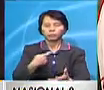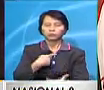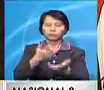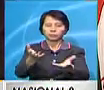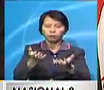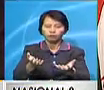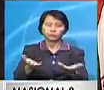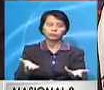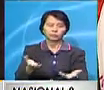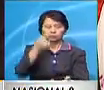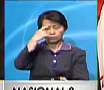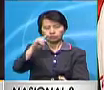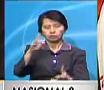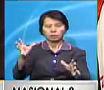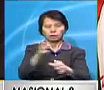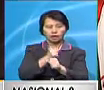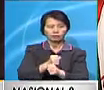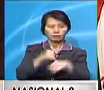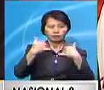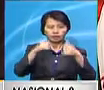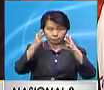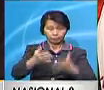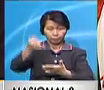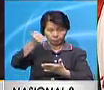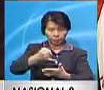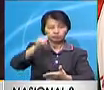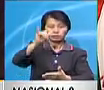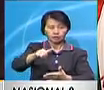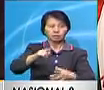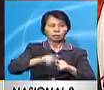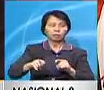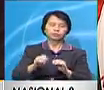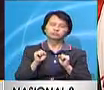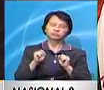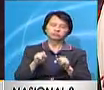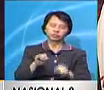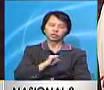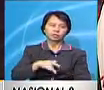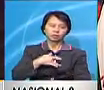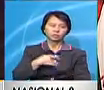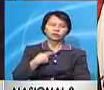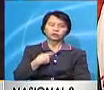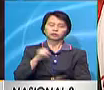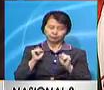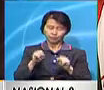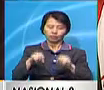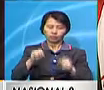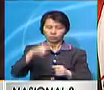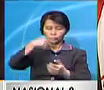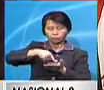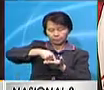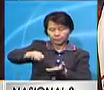berkeinginan sekali untuk mengambil pemain-pemain import. Kemampuan, saya rasa kita mampu untuk